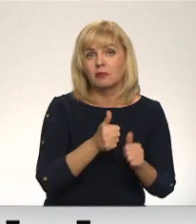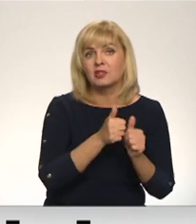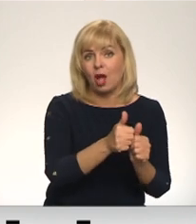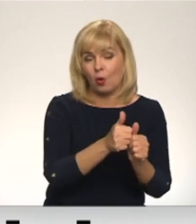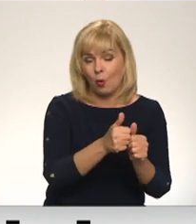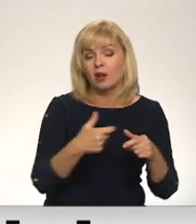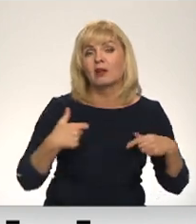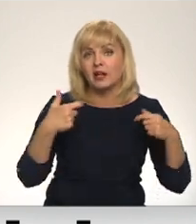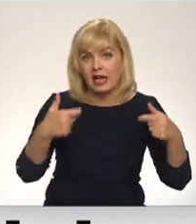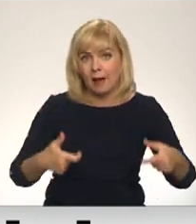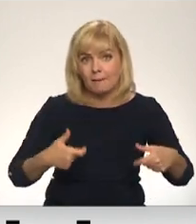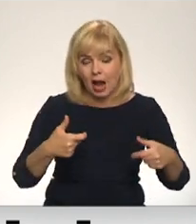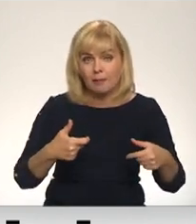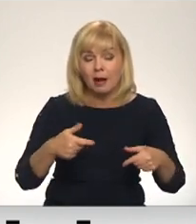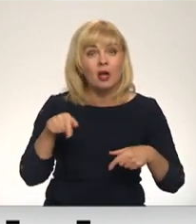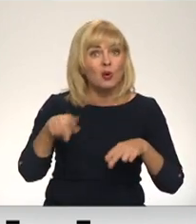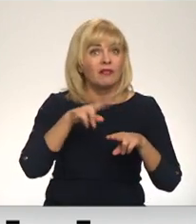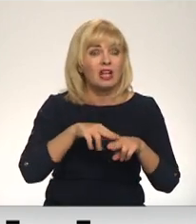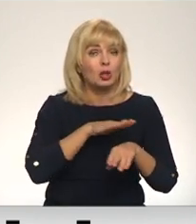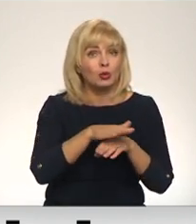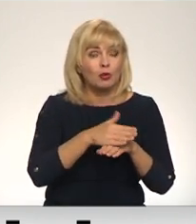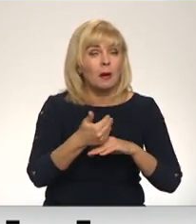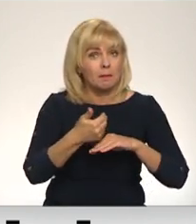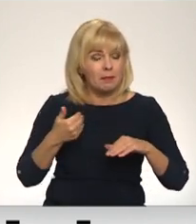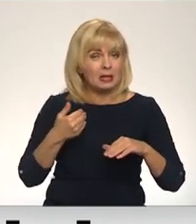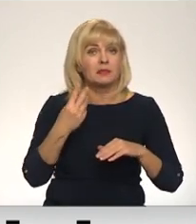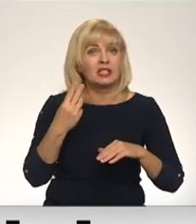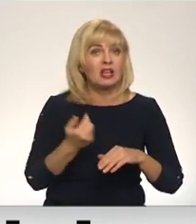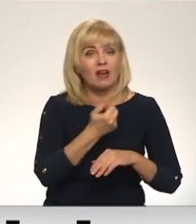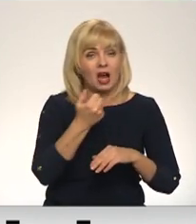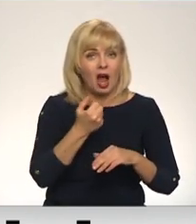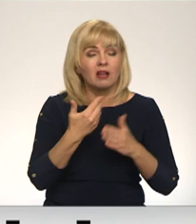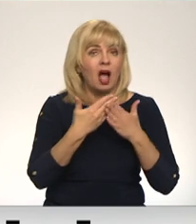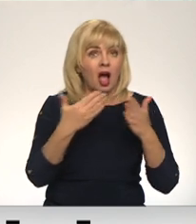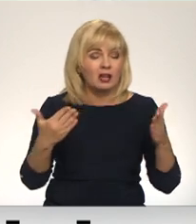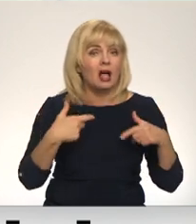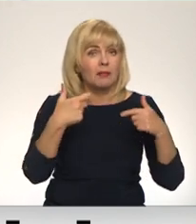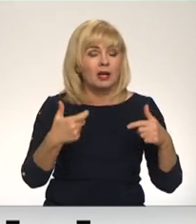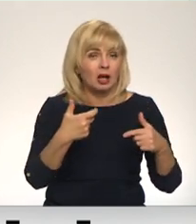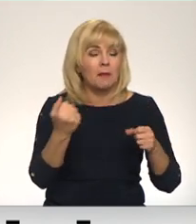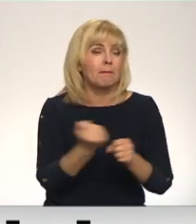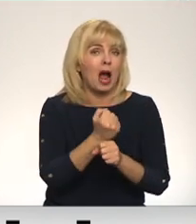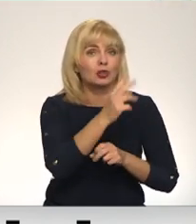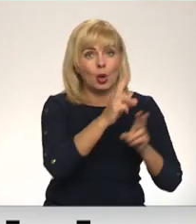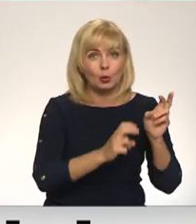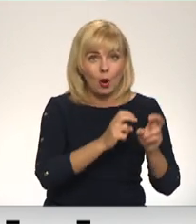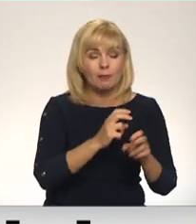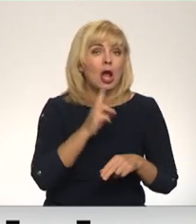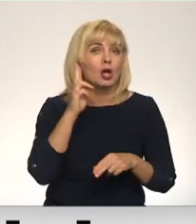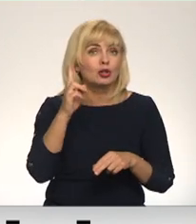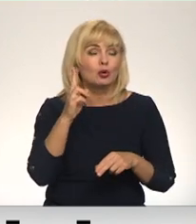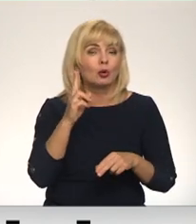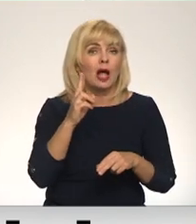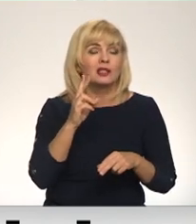riepām. Vietā, kur Tukumā pirms 2,5 gadiem tika atklāta mehāniskā riepu pārstrādes rūpnīca, kas gadā solīja